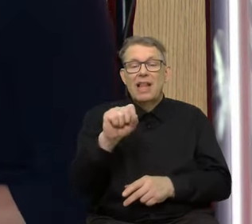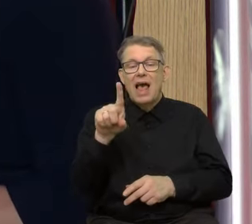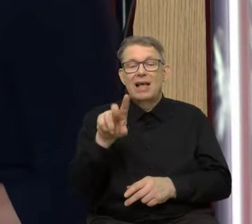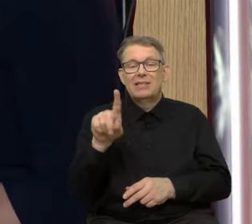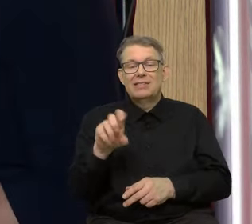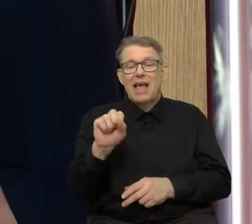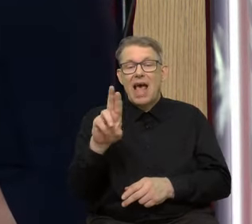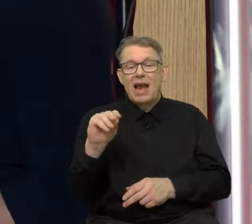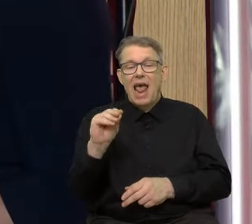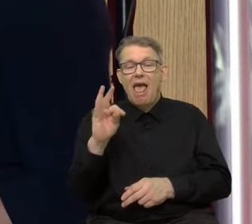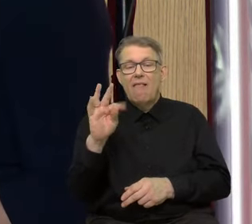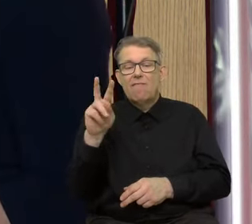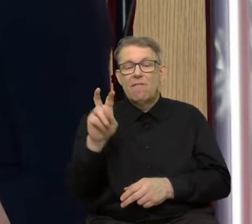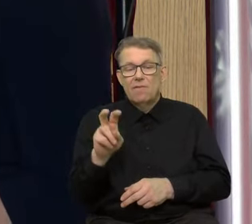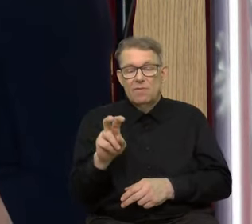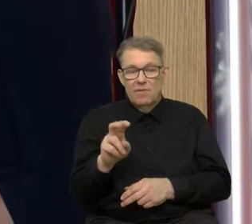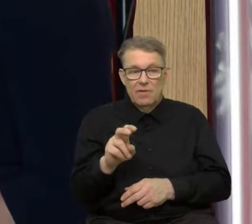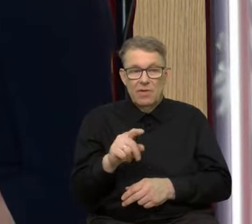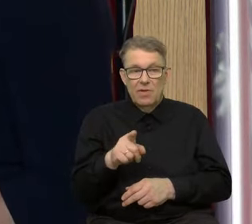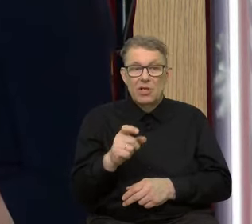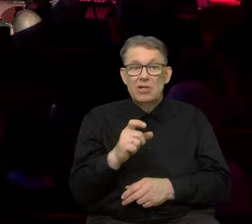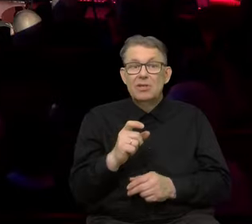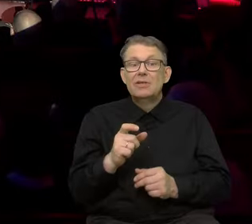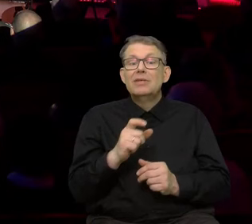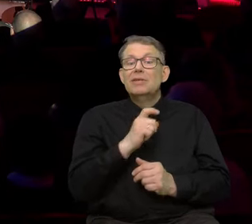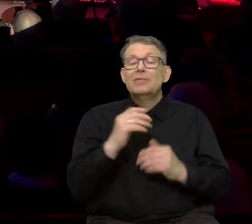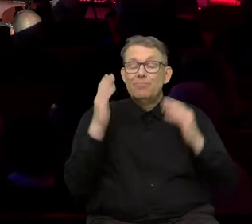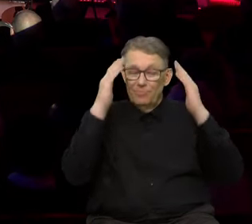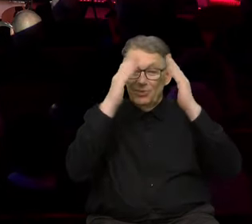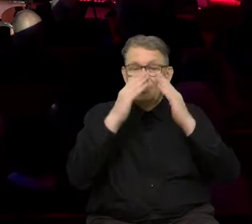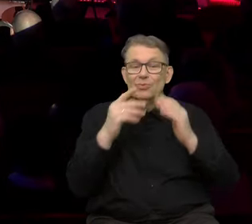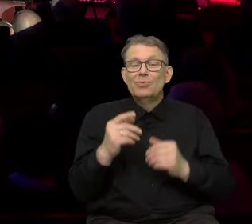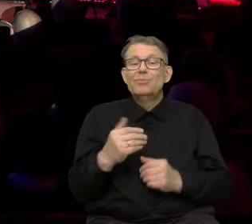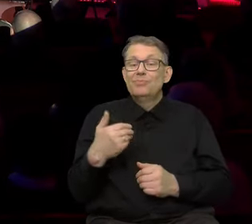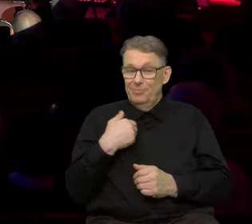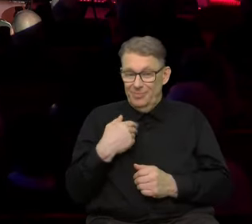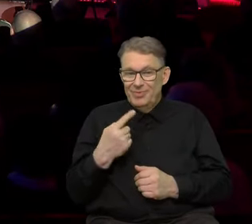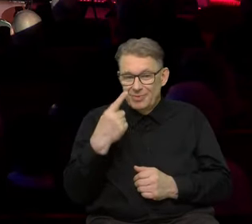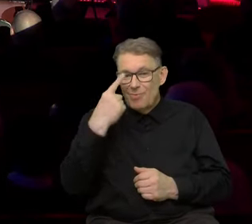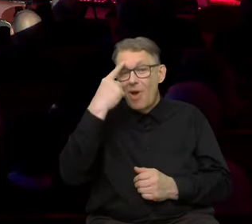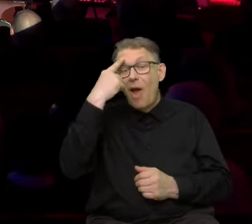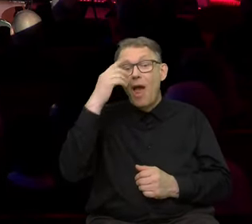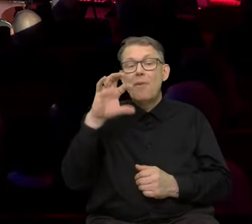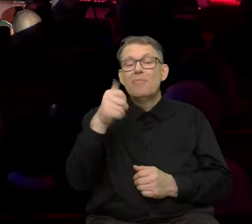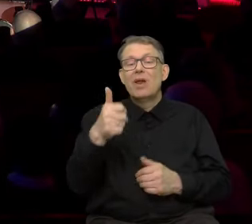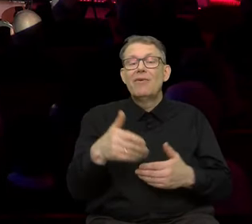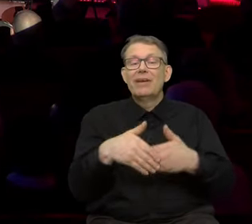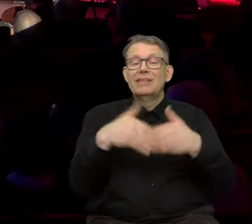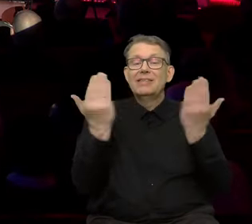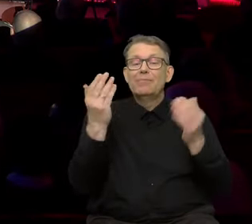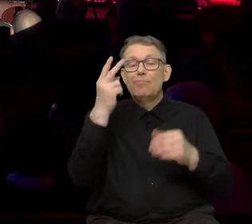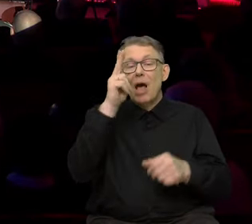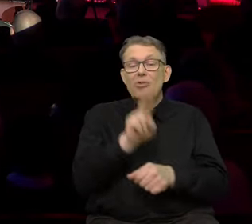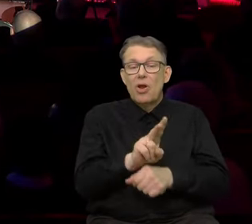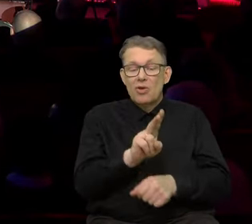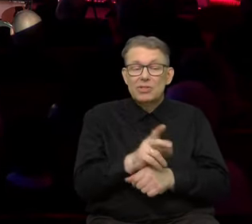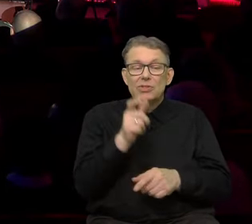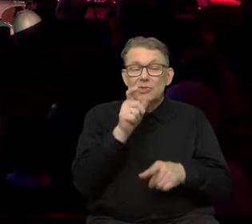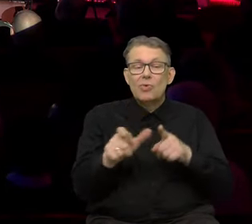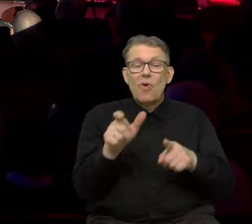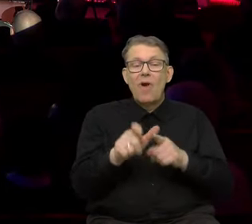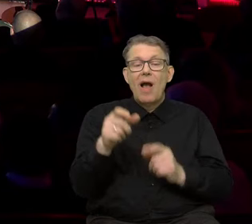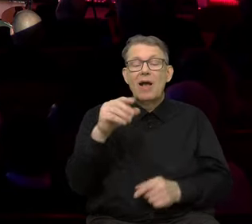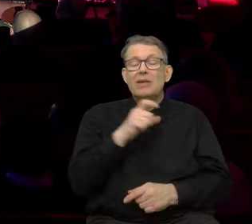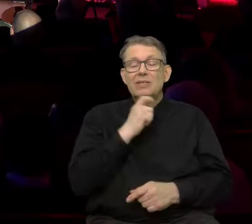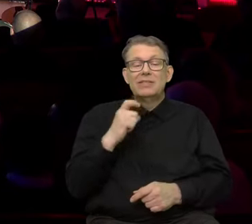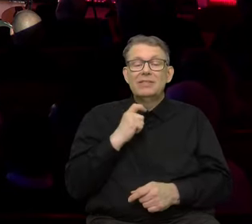Ksiądz biskup Henryk wspominał na pierwszych dniach patronalnych słowa księdza Michała, który mówił,